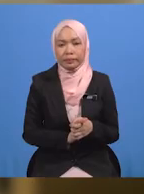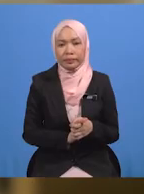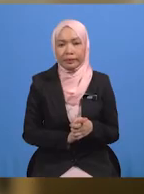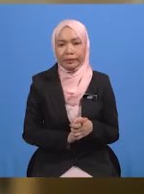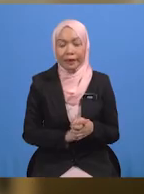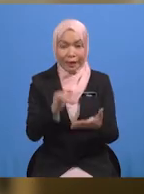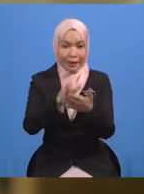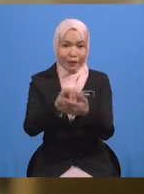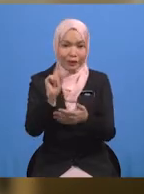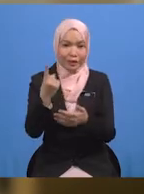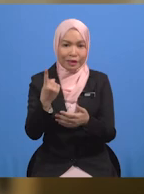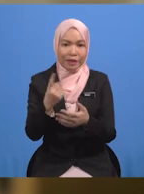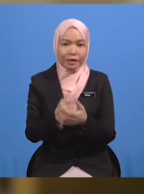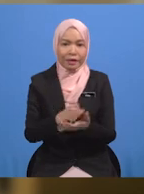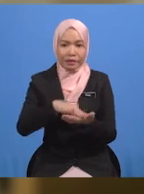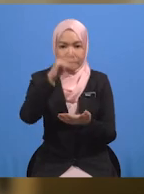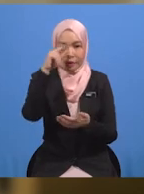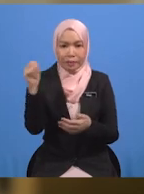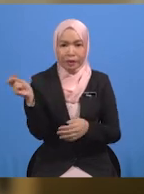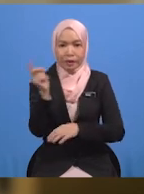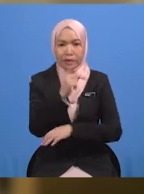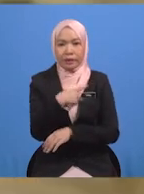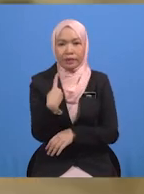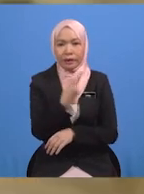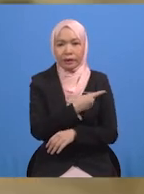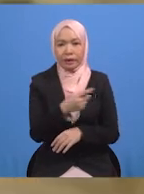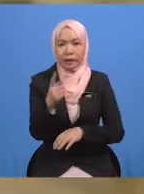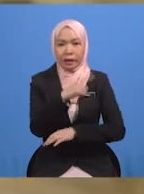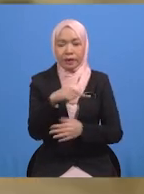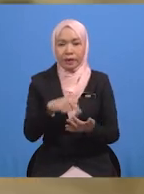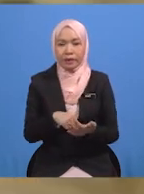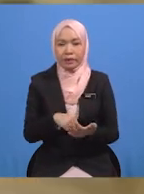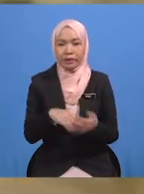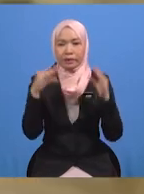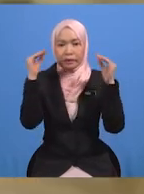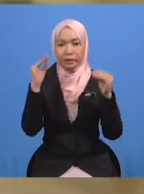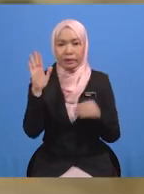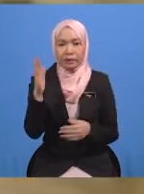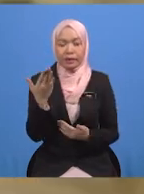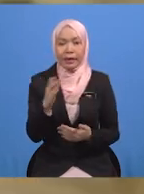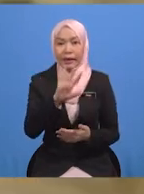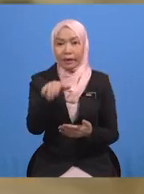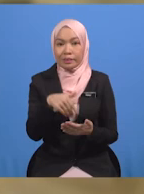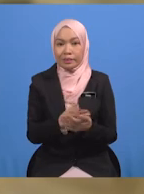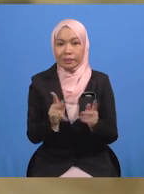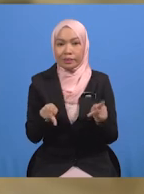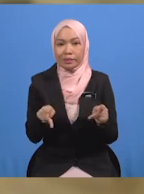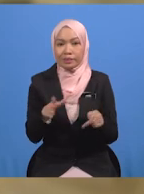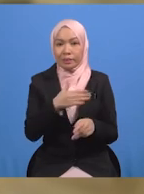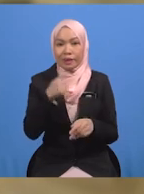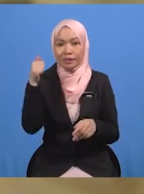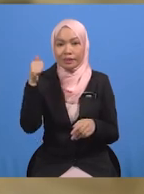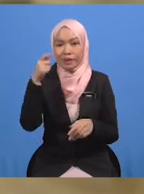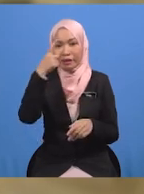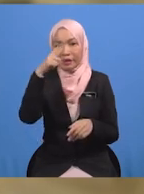Sekian sahaja sesi pembelajaran kita pada kali ini. Cikgu harap para pelajar berjaya